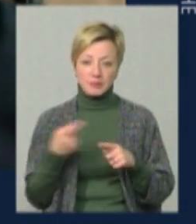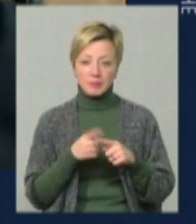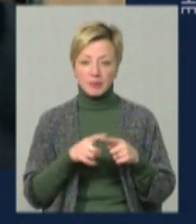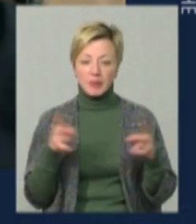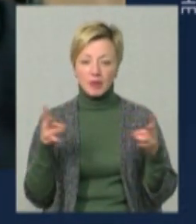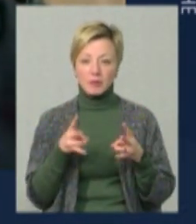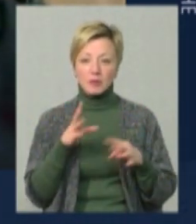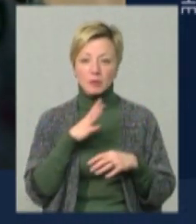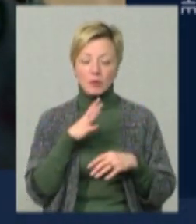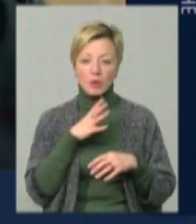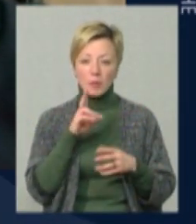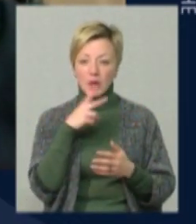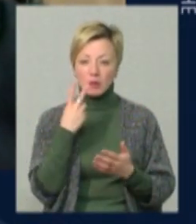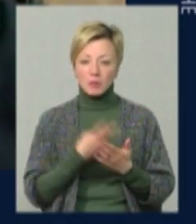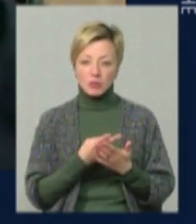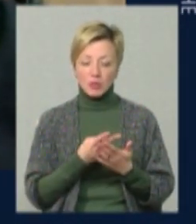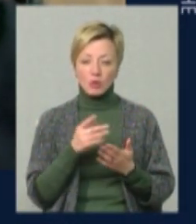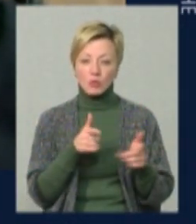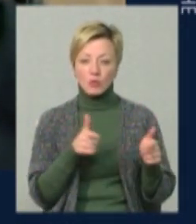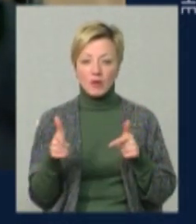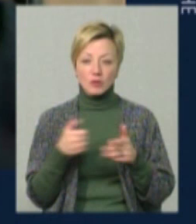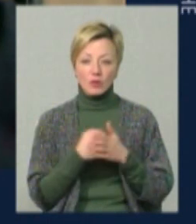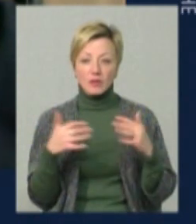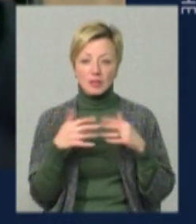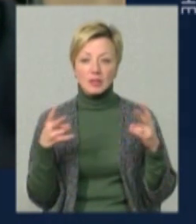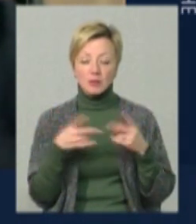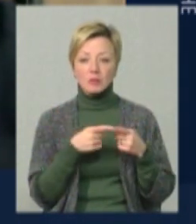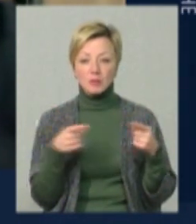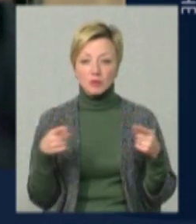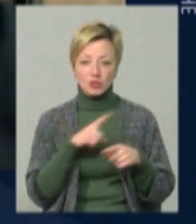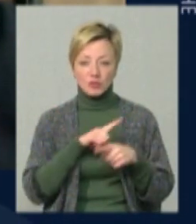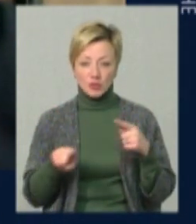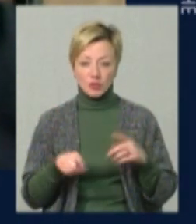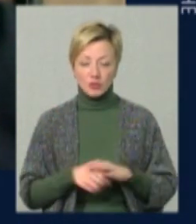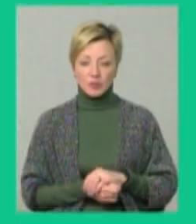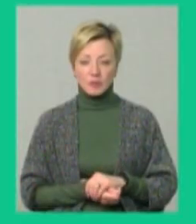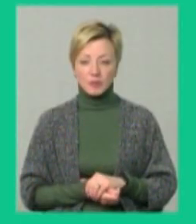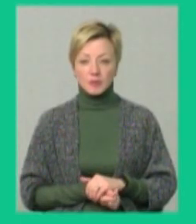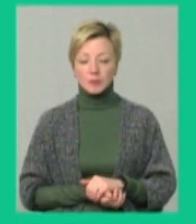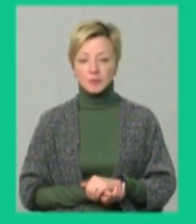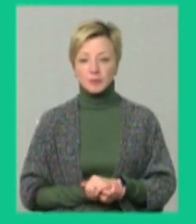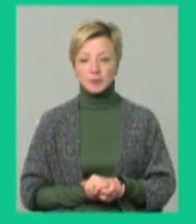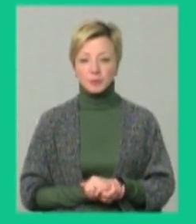і це треба було передбачати, і готуватися до війни треба, під час війни треба було значно швидше.